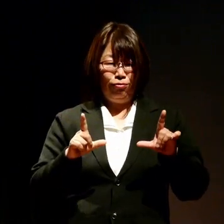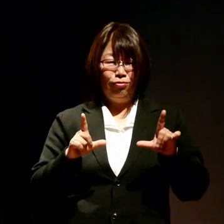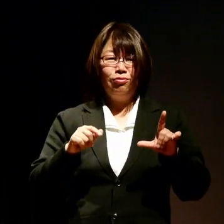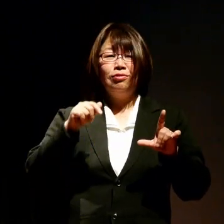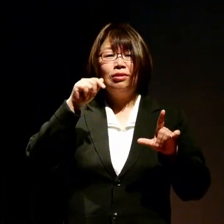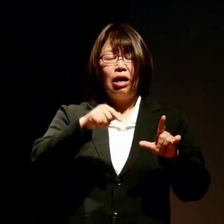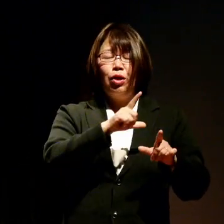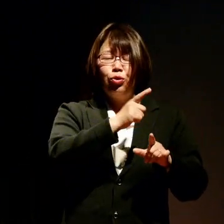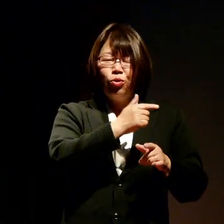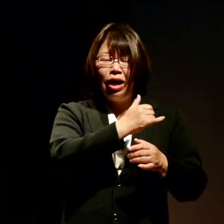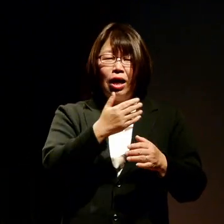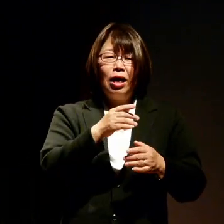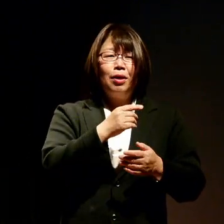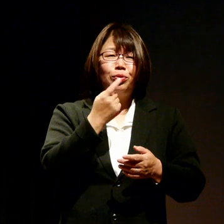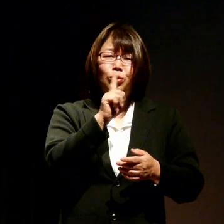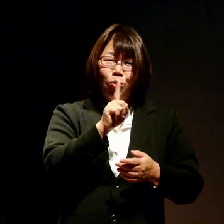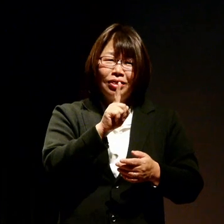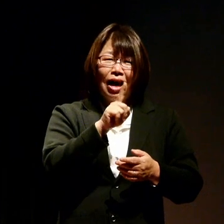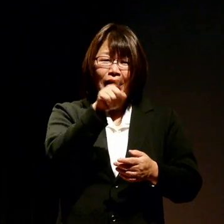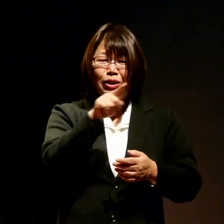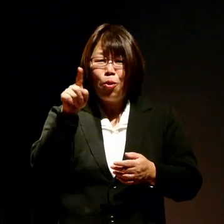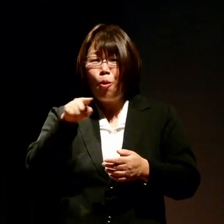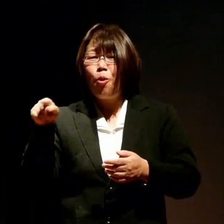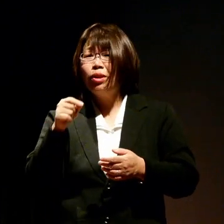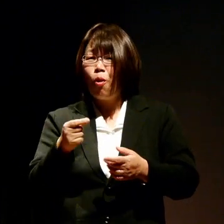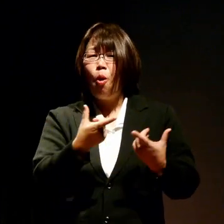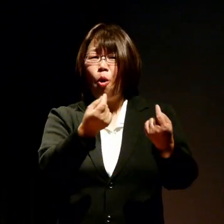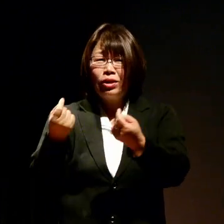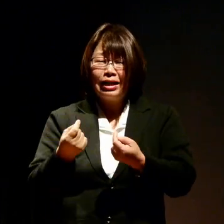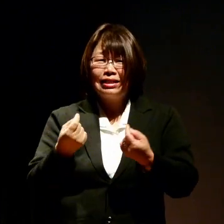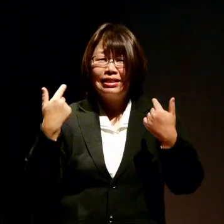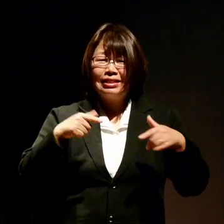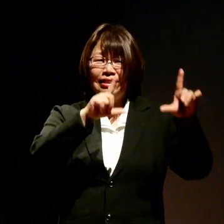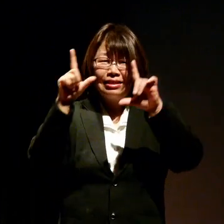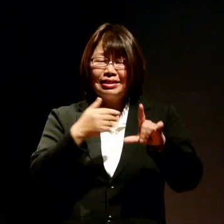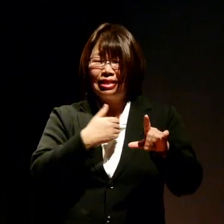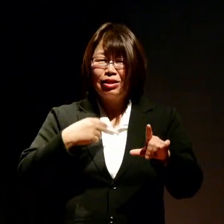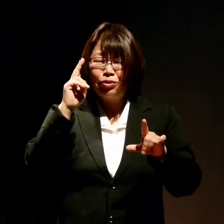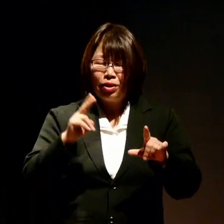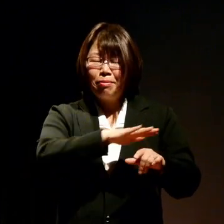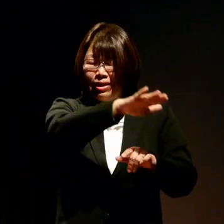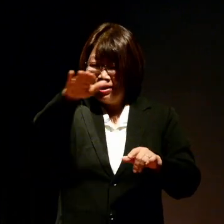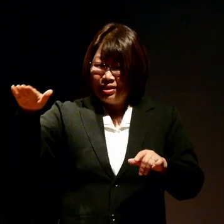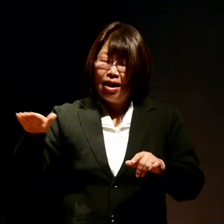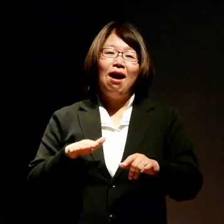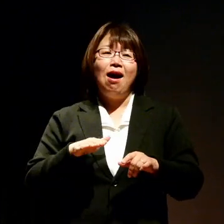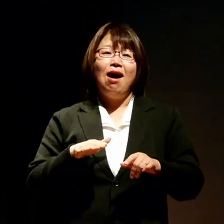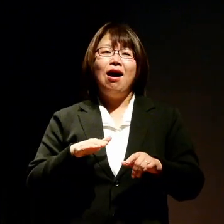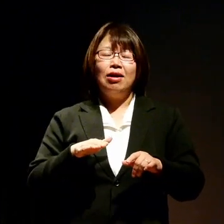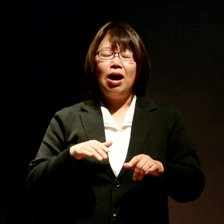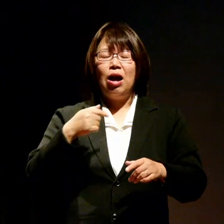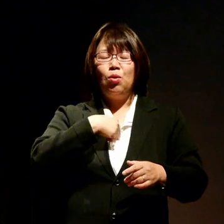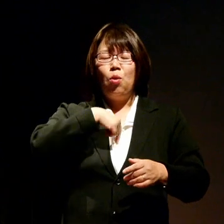どんな人にも同じような日常になることを、それをみんなが